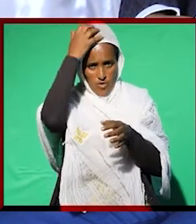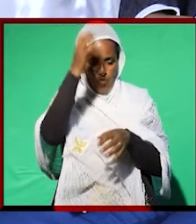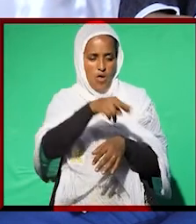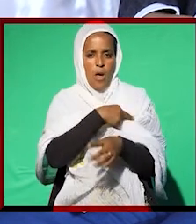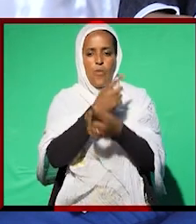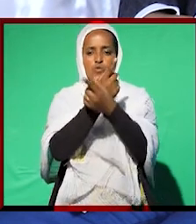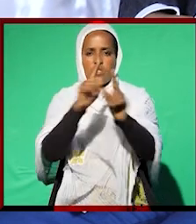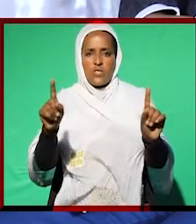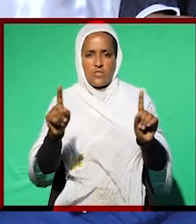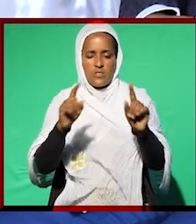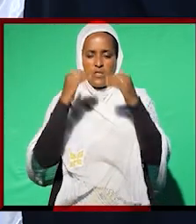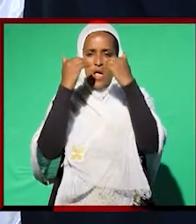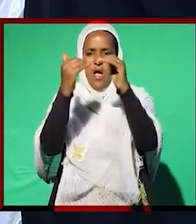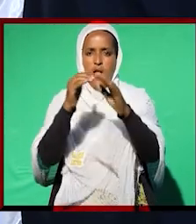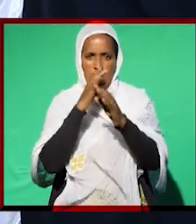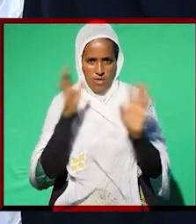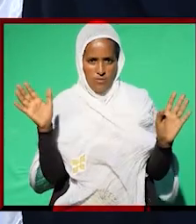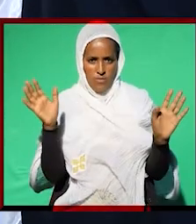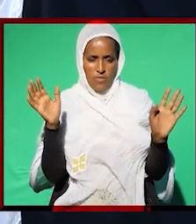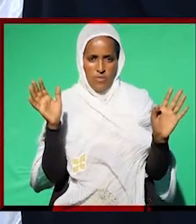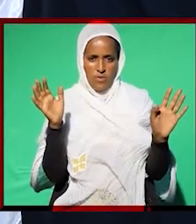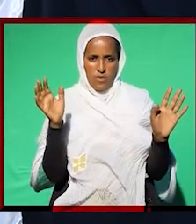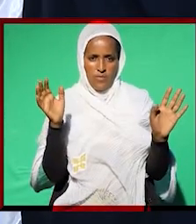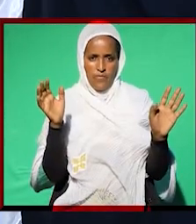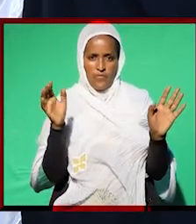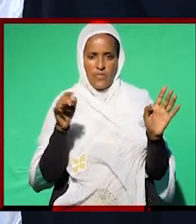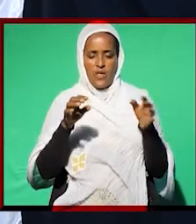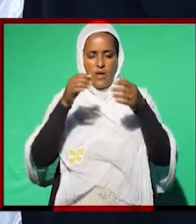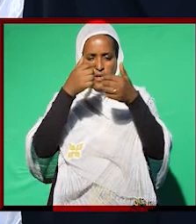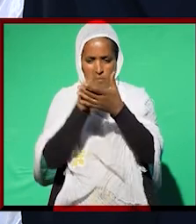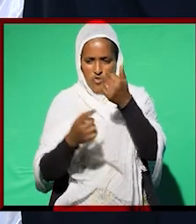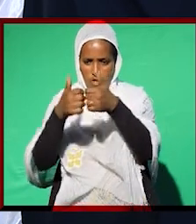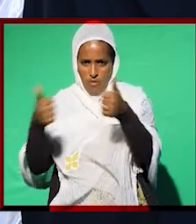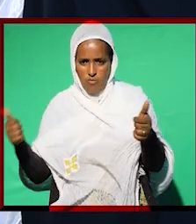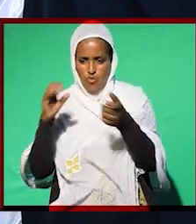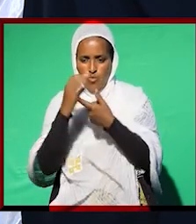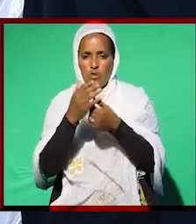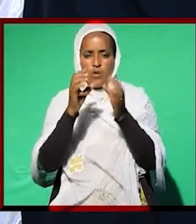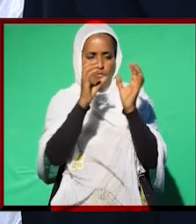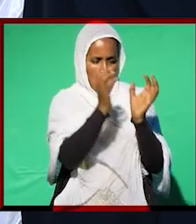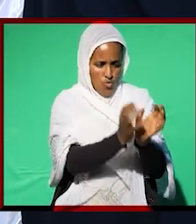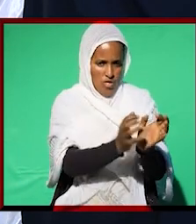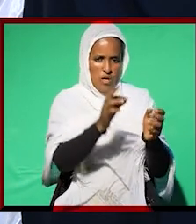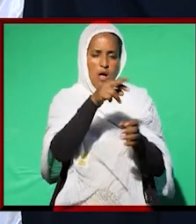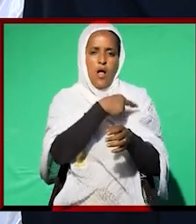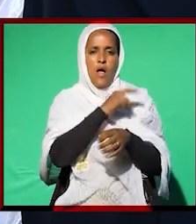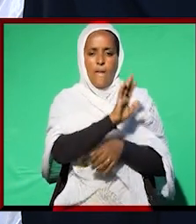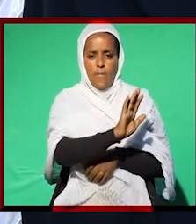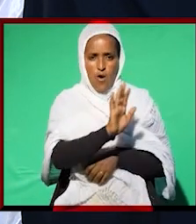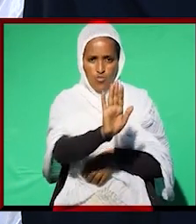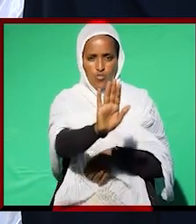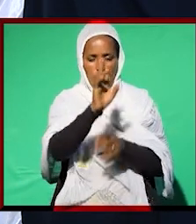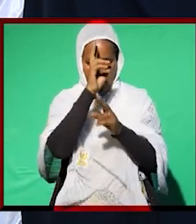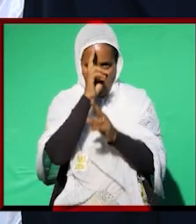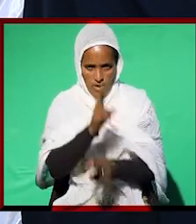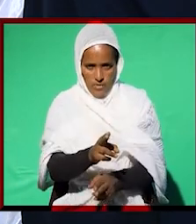በህገ መንግስቱ የሃይማኖት ነጻነት ያለ ገደብ በተናጥልም ይሁን በቡድን